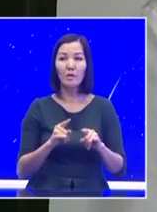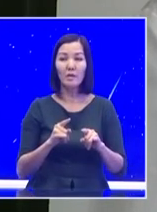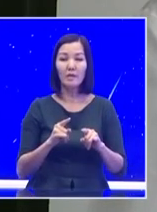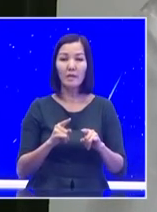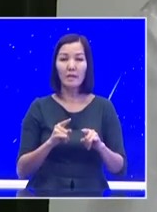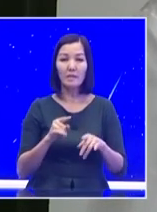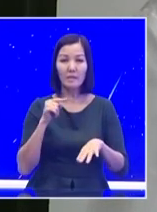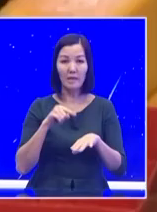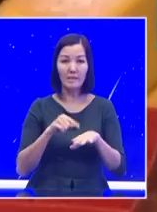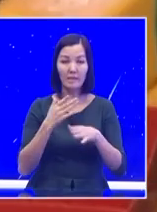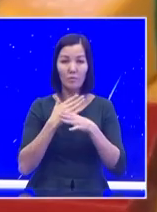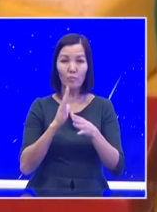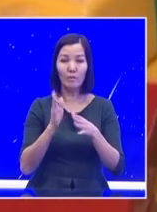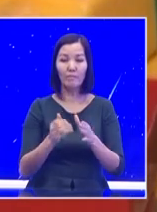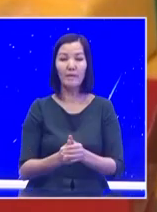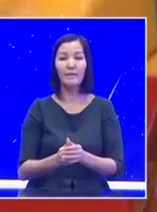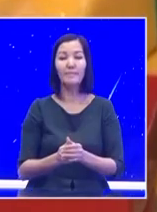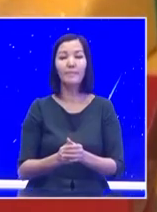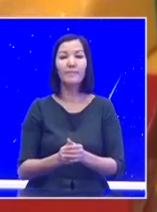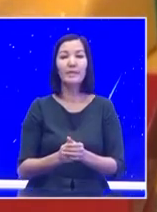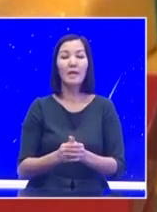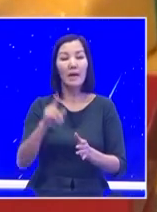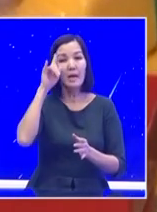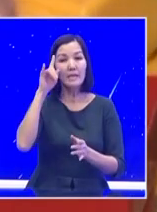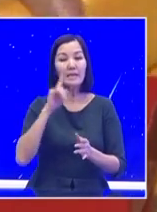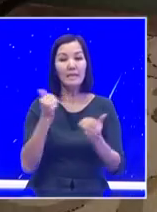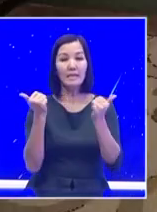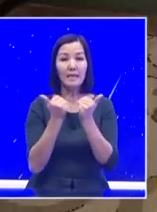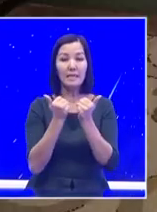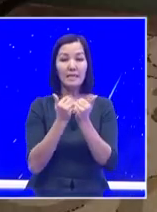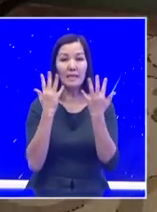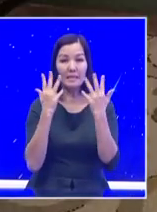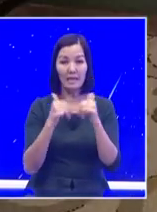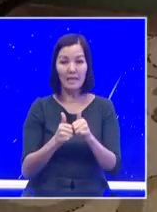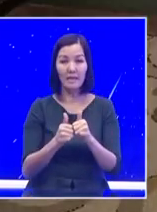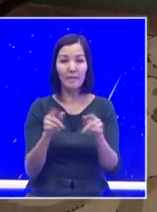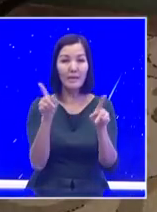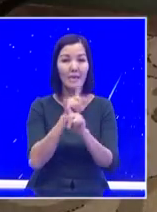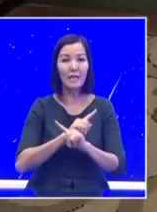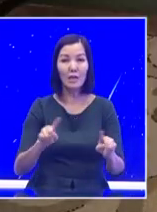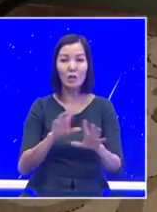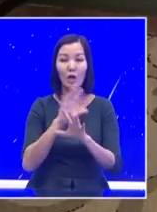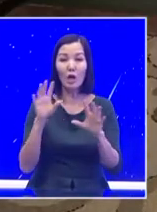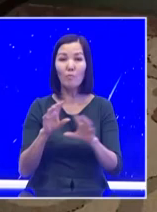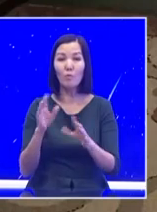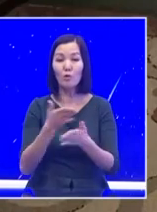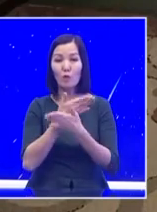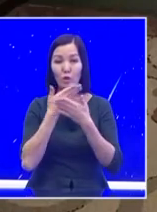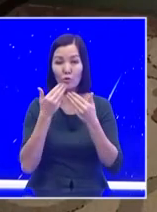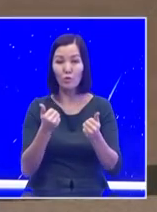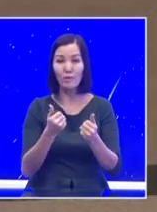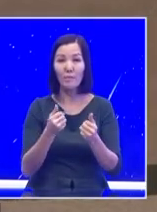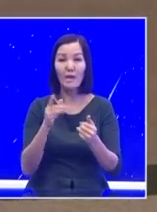мәселесі өзінің себебін тигізеді. Атап өтерлігі, елімізде егіздер санағы ғана емес, оларға ерекше жасалып жатқан қамқорлық та жоқ.